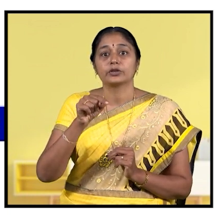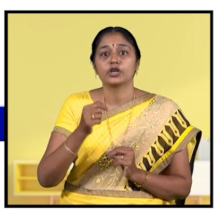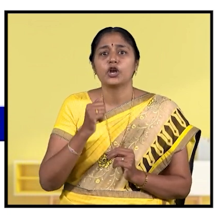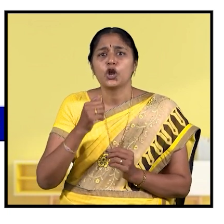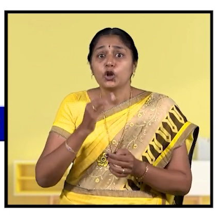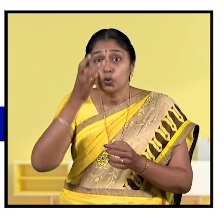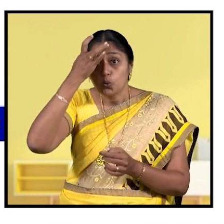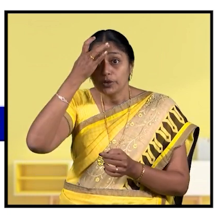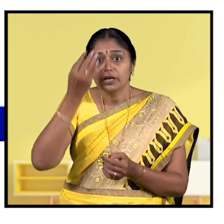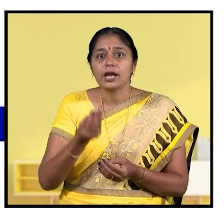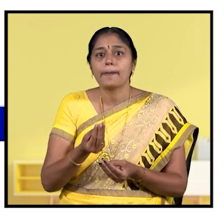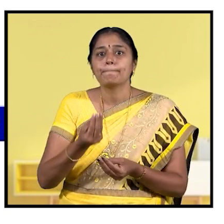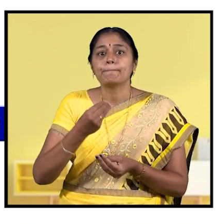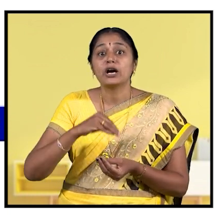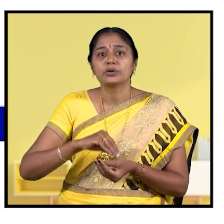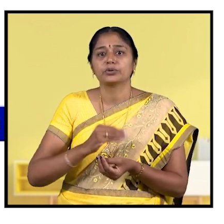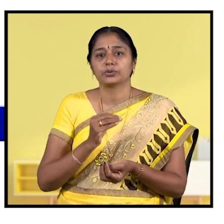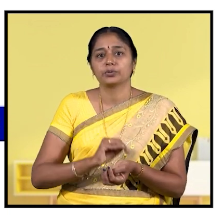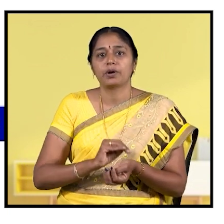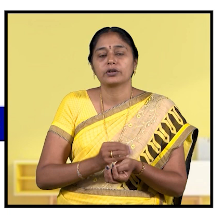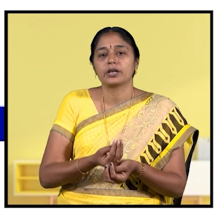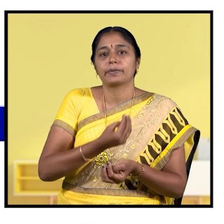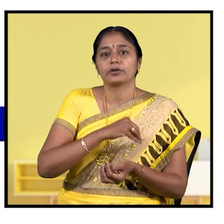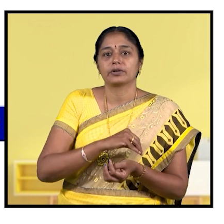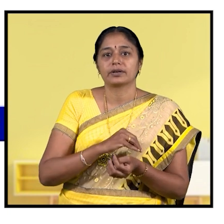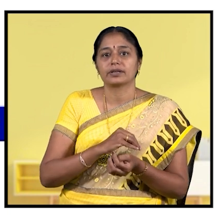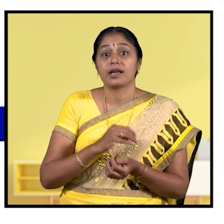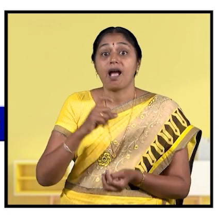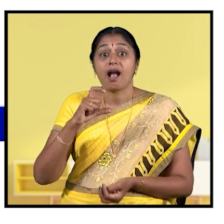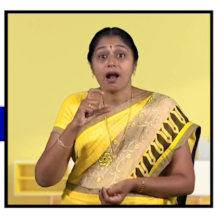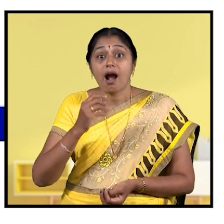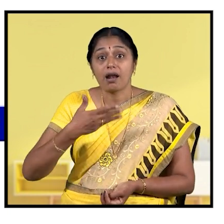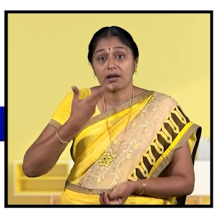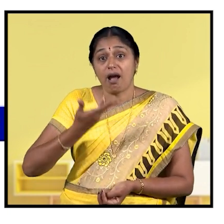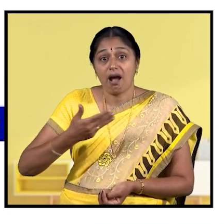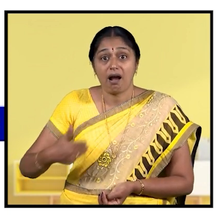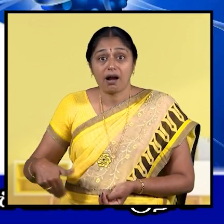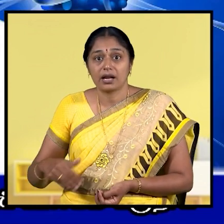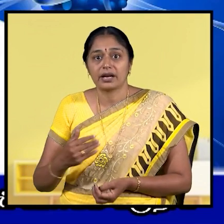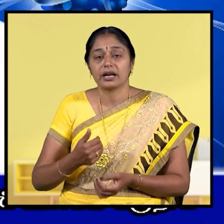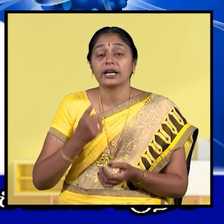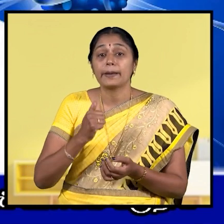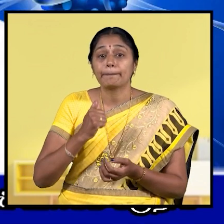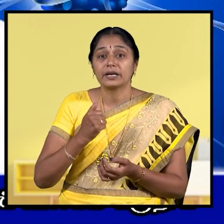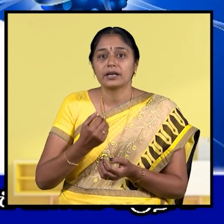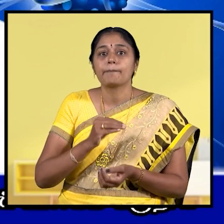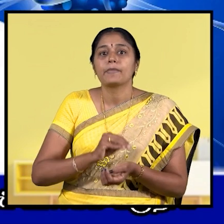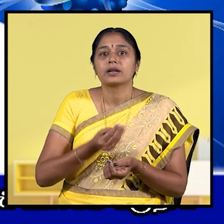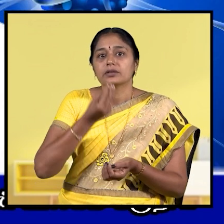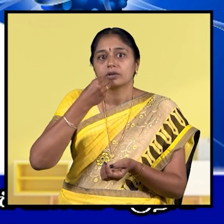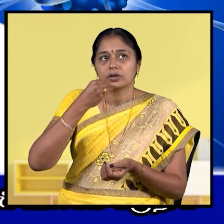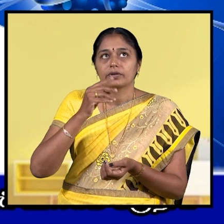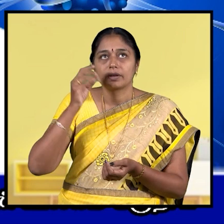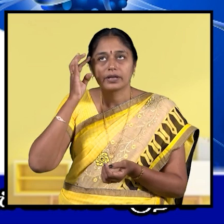மற்றும் பாஸ்டரைசேஷன் என்ற நிகழ்விற்கு பெயர் பெற்றவர். இவர் கால்ரா, ஆந்த்ராக்ஸ் இந்த நோய்களுக்கான மருந்தை உருவாக்கி அந்த நோய்களை அழிப்பதற்கு மிகவும்